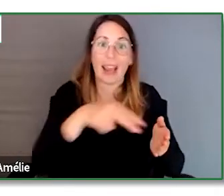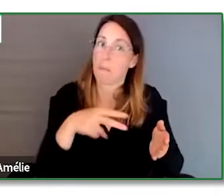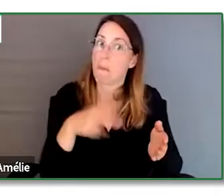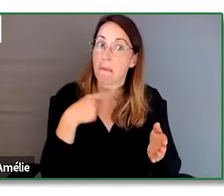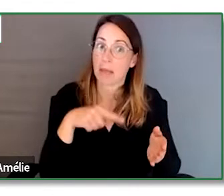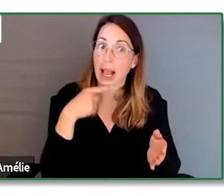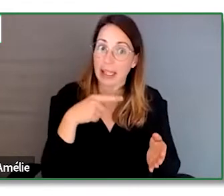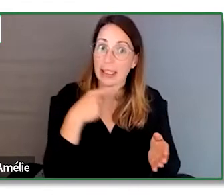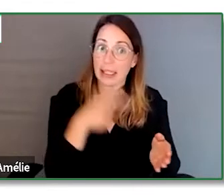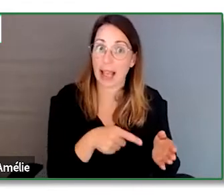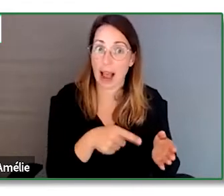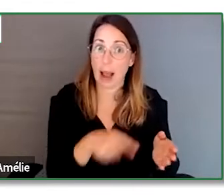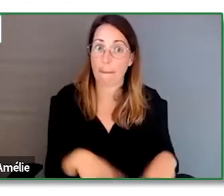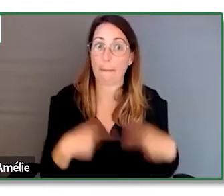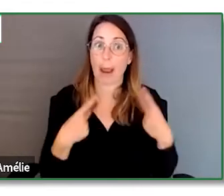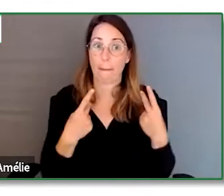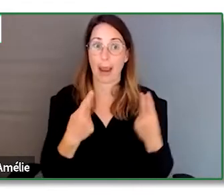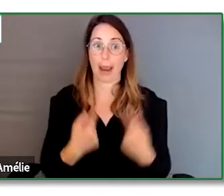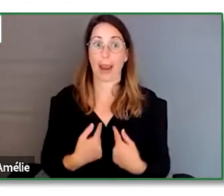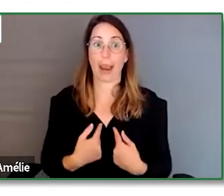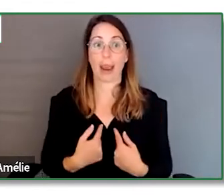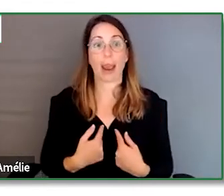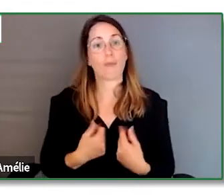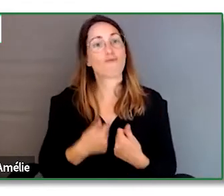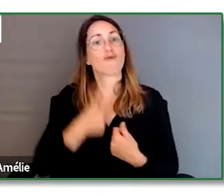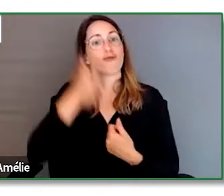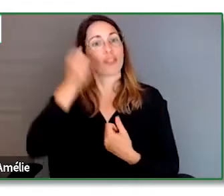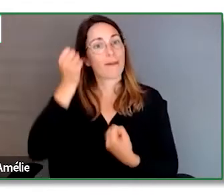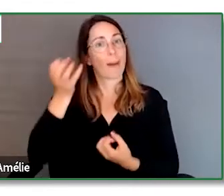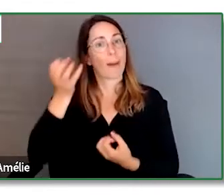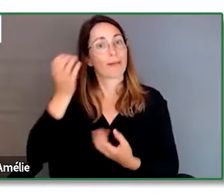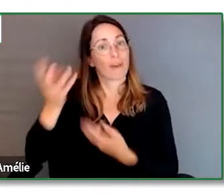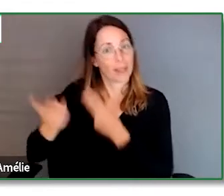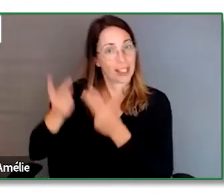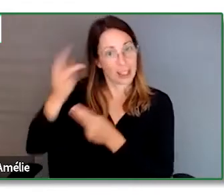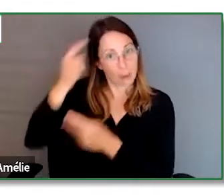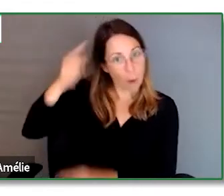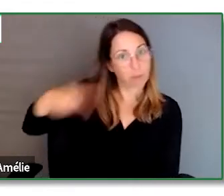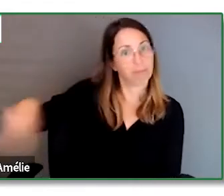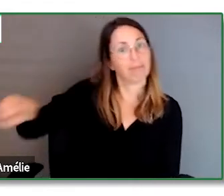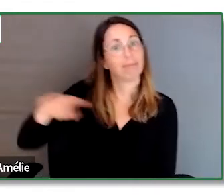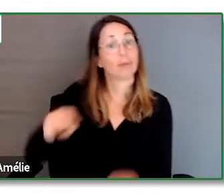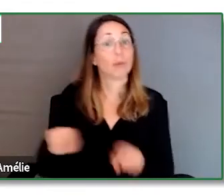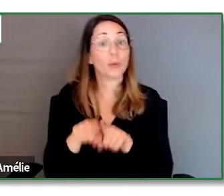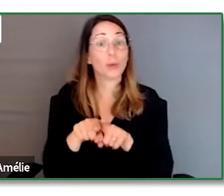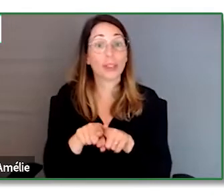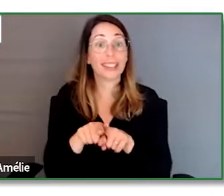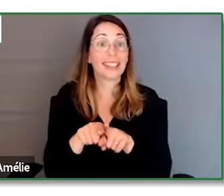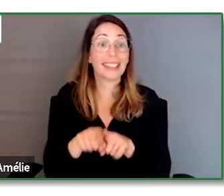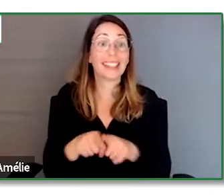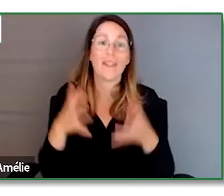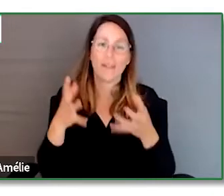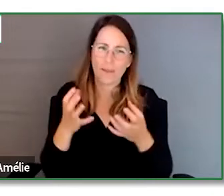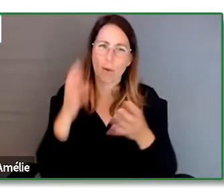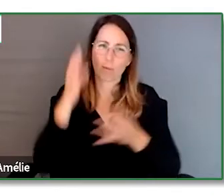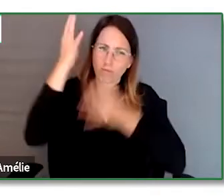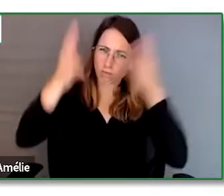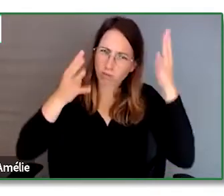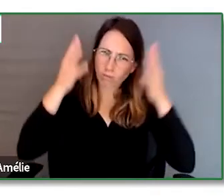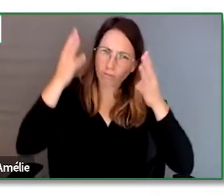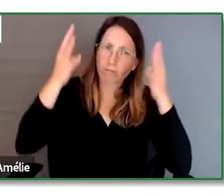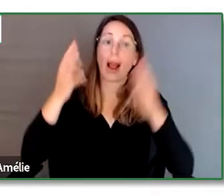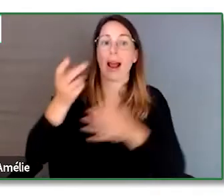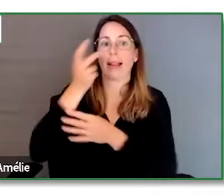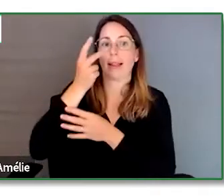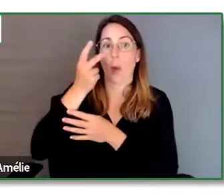d'informations aux visiteurs. Et encore une fois, nous voulons élaborer des toilettes inclusives et accessibles en travaillant